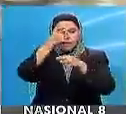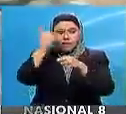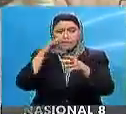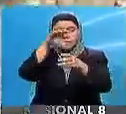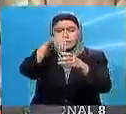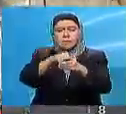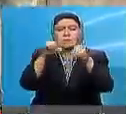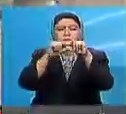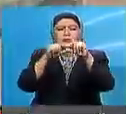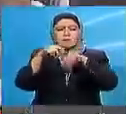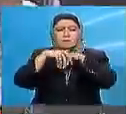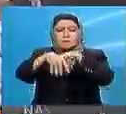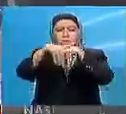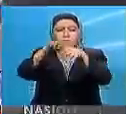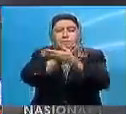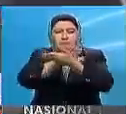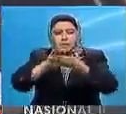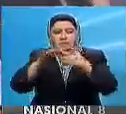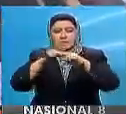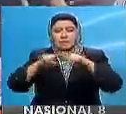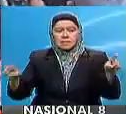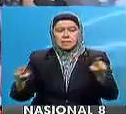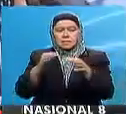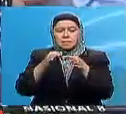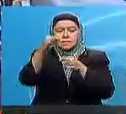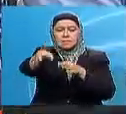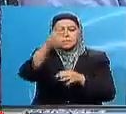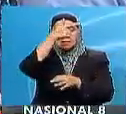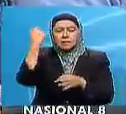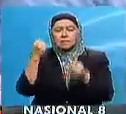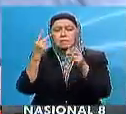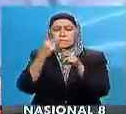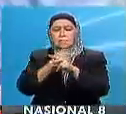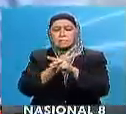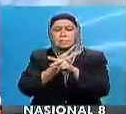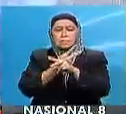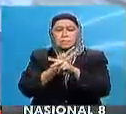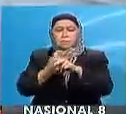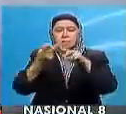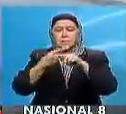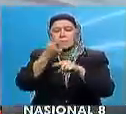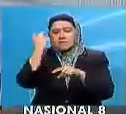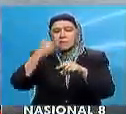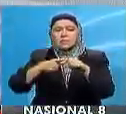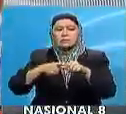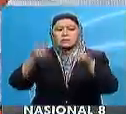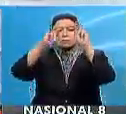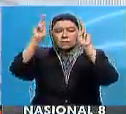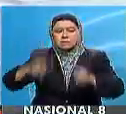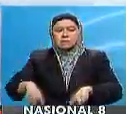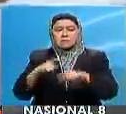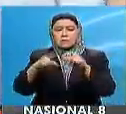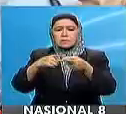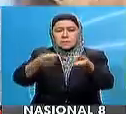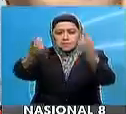dalam himpunan bersih namun ditangguhkan kerana beberapa beberapa kali kerana menduduki peperiksaan kehadirannya selepas polis